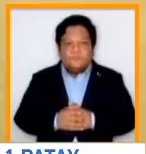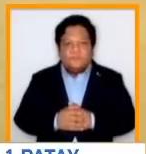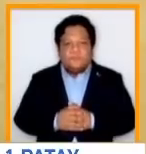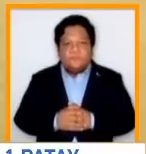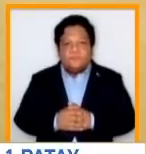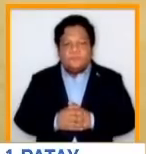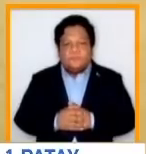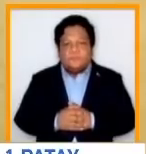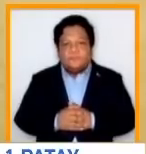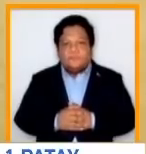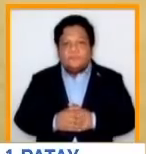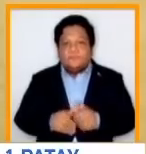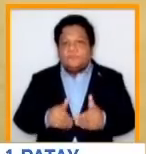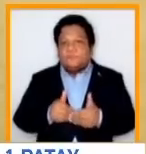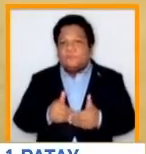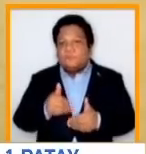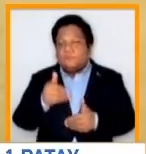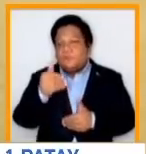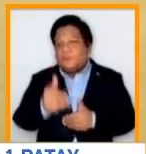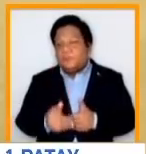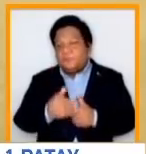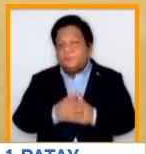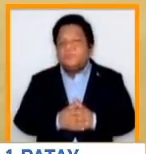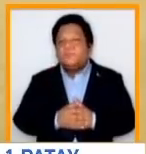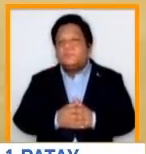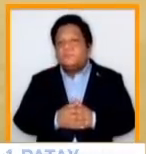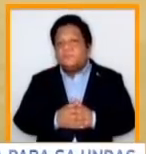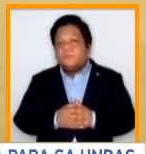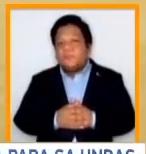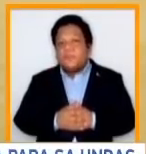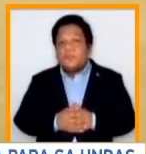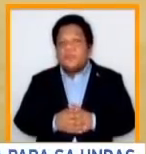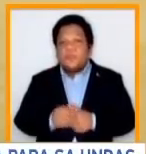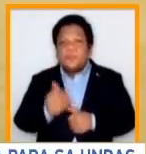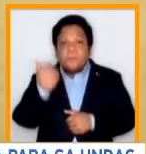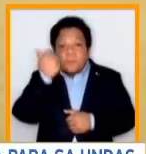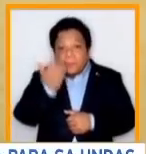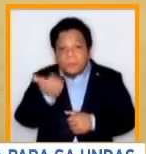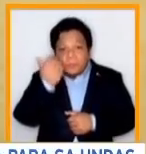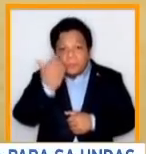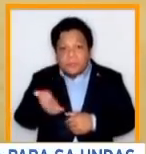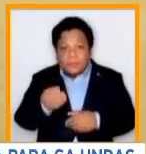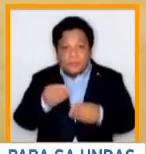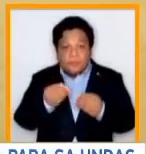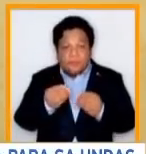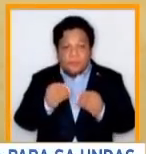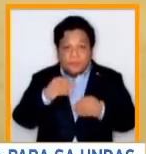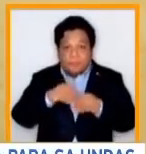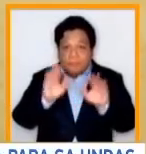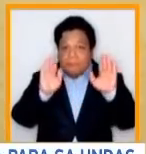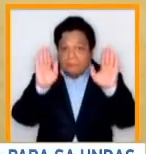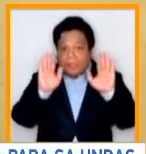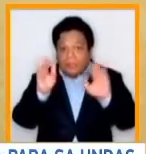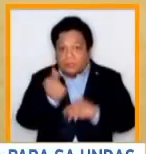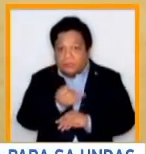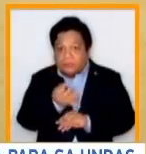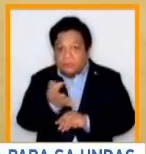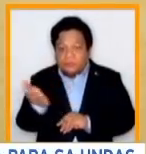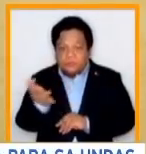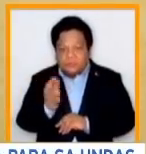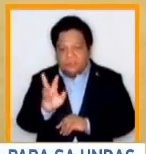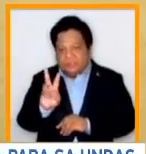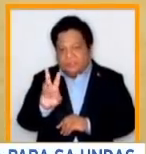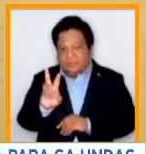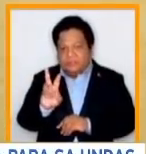Sa iba pang balita, umakyat na po sa 6 ang bilang ng mga namatay sa landslide sa Bangkay. Matapos matagpuan ang 2 batang